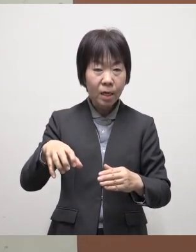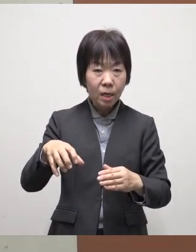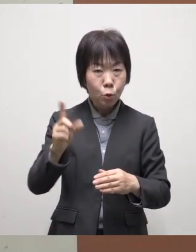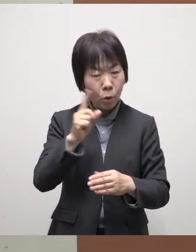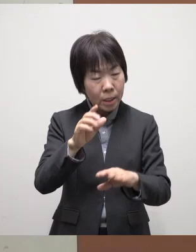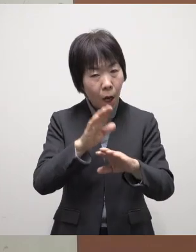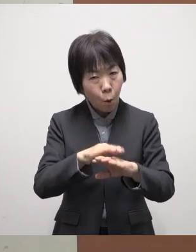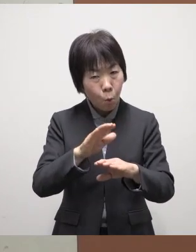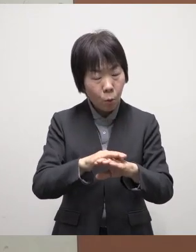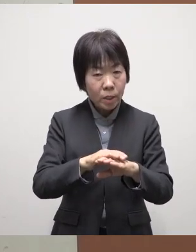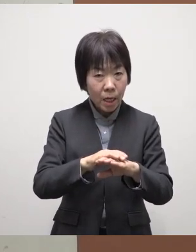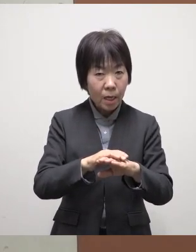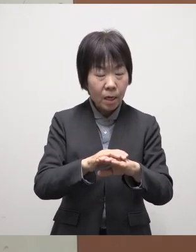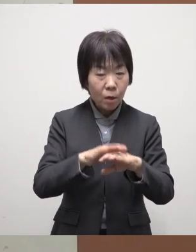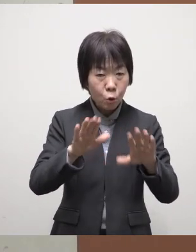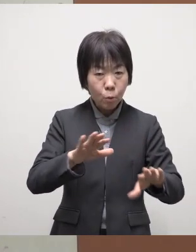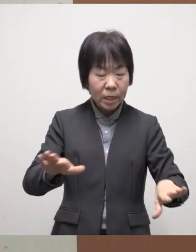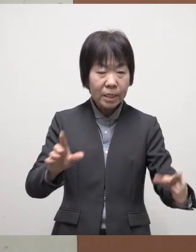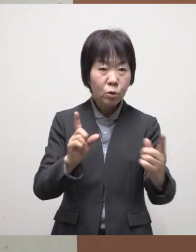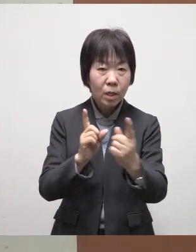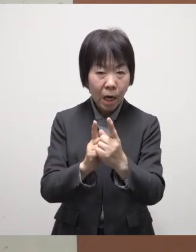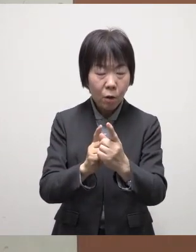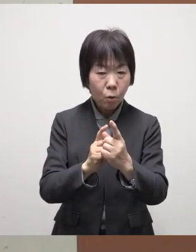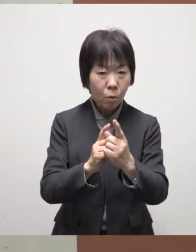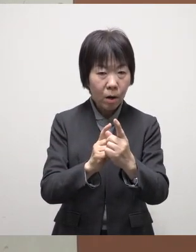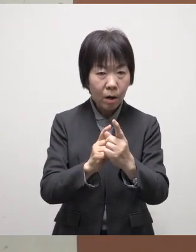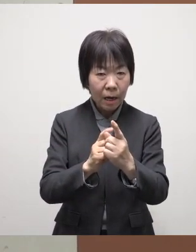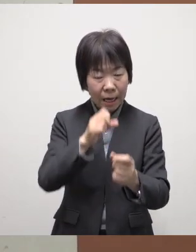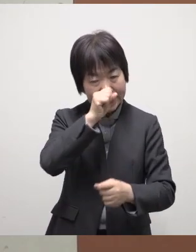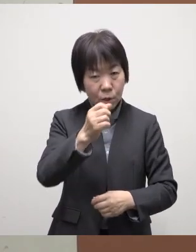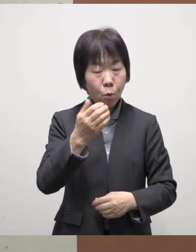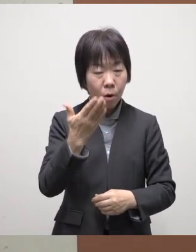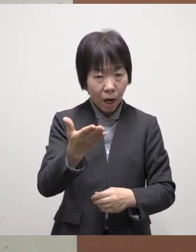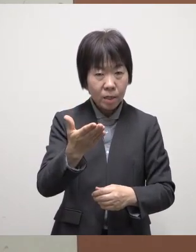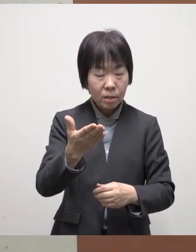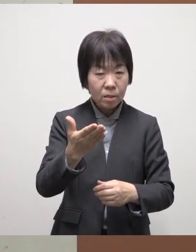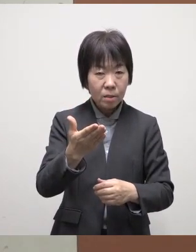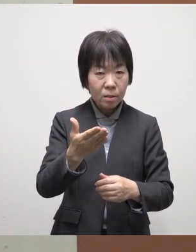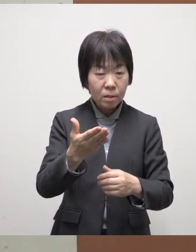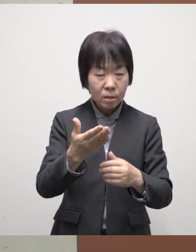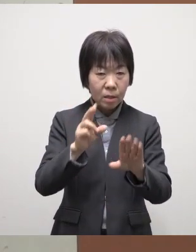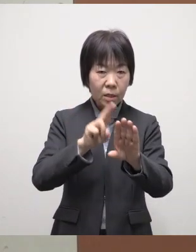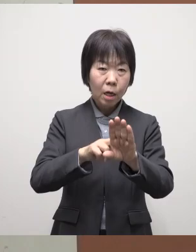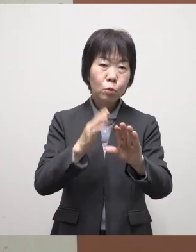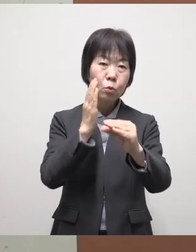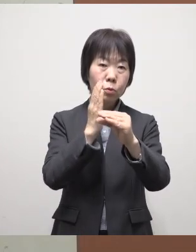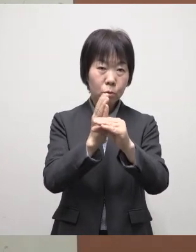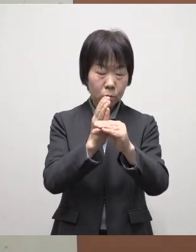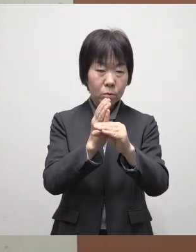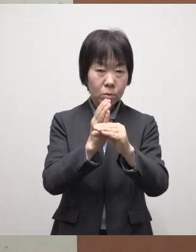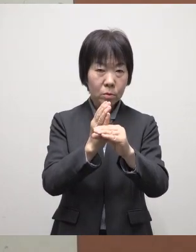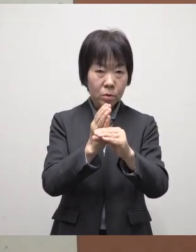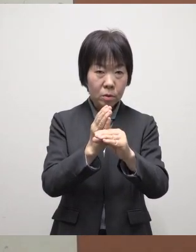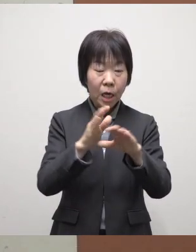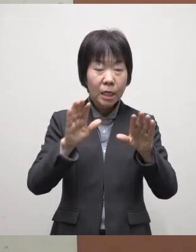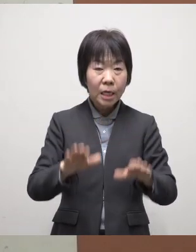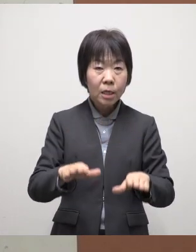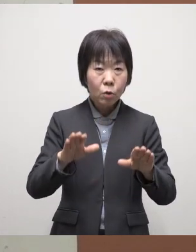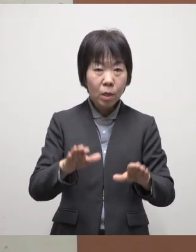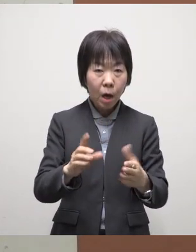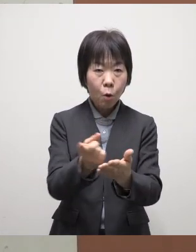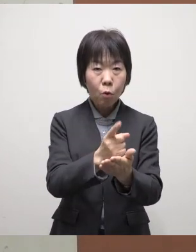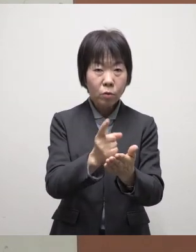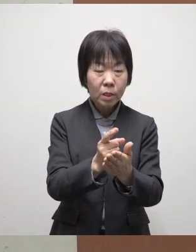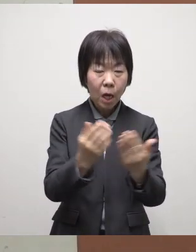子供たちの対応が良いのかということを今まさに真剣に検討していただいていると思います現時点においては